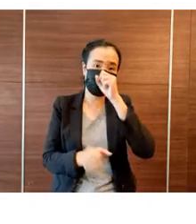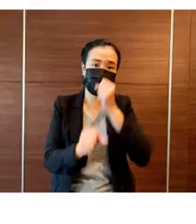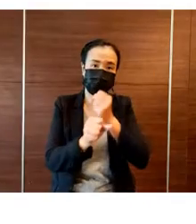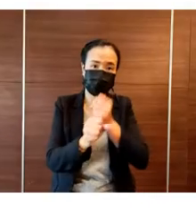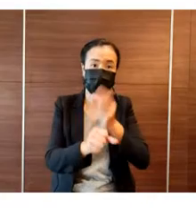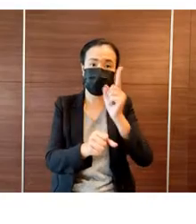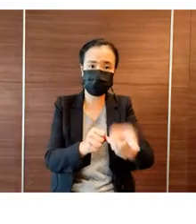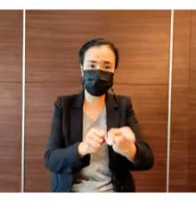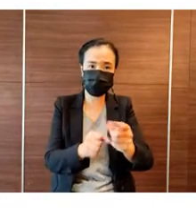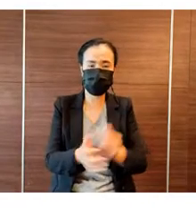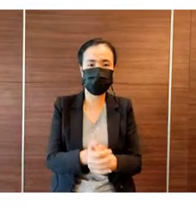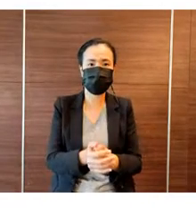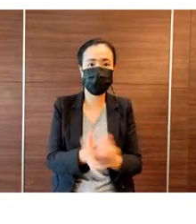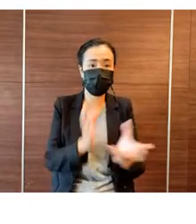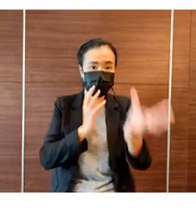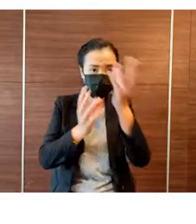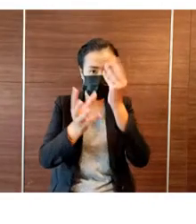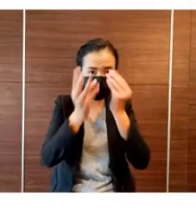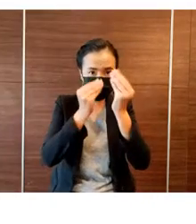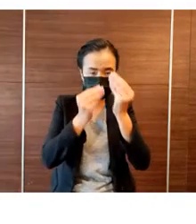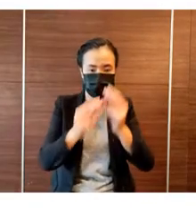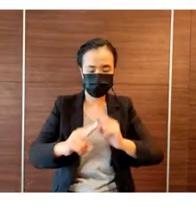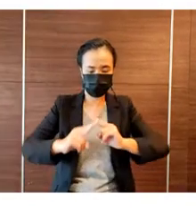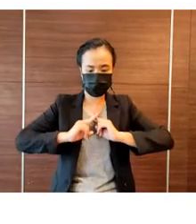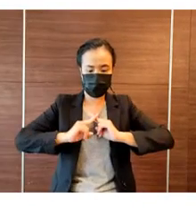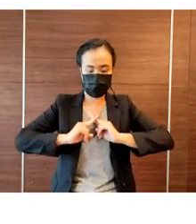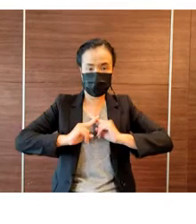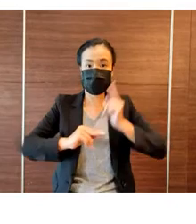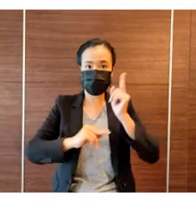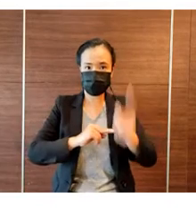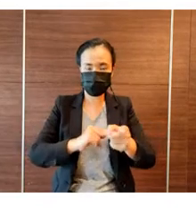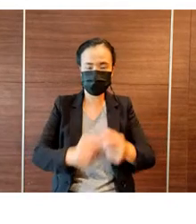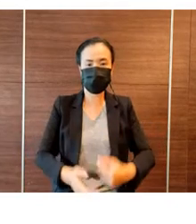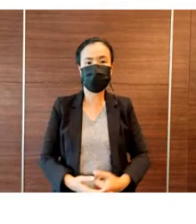ริงขึ้นมาให้คุณได้ explore ความ